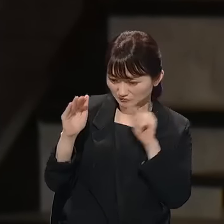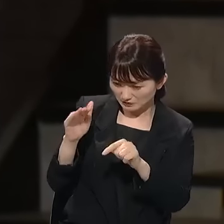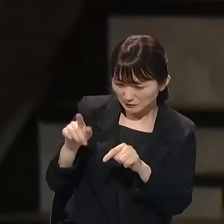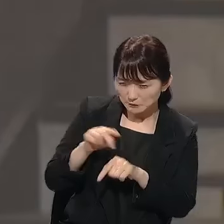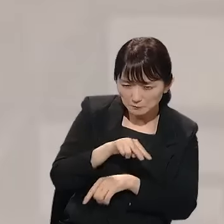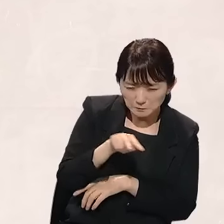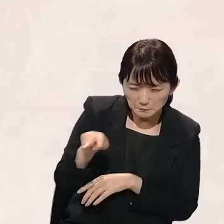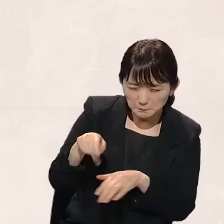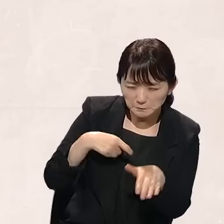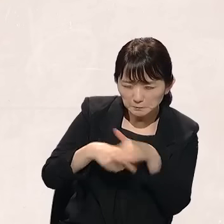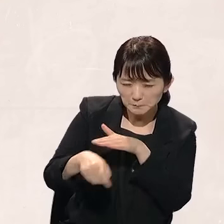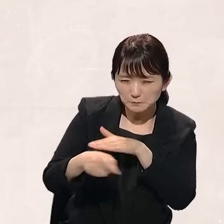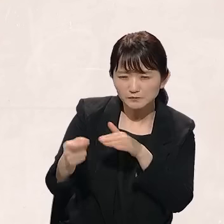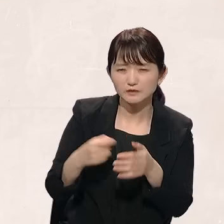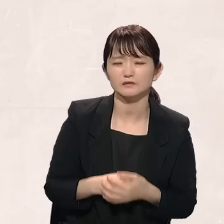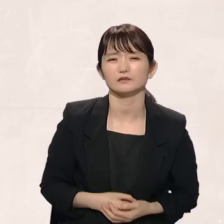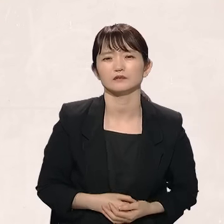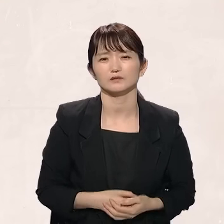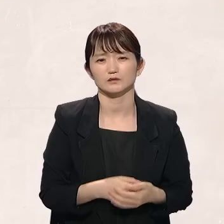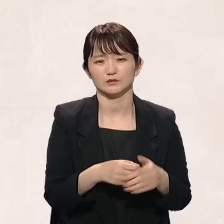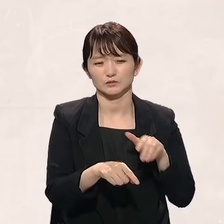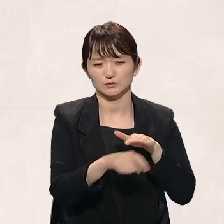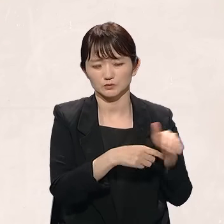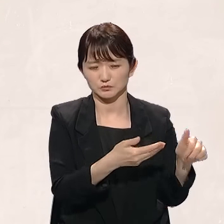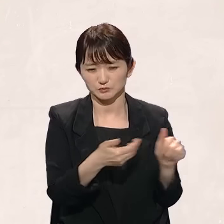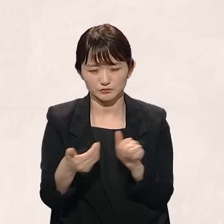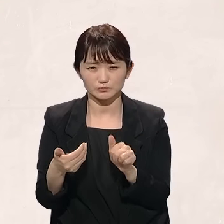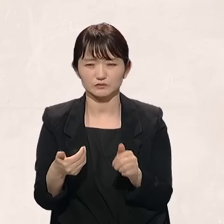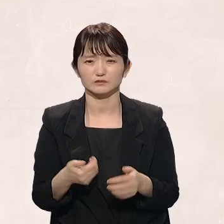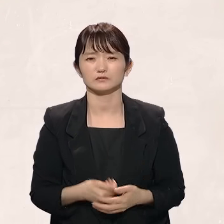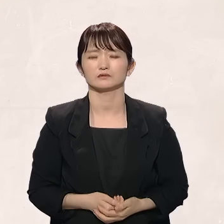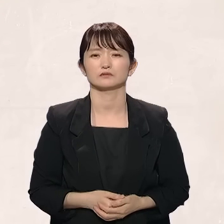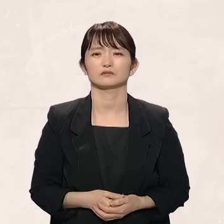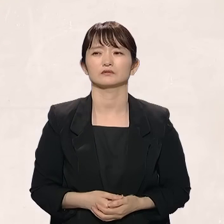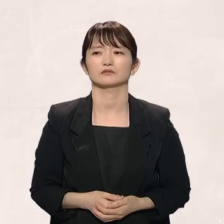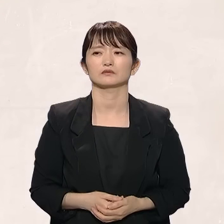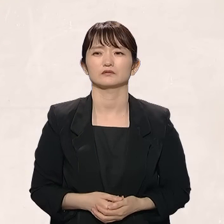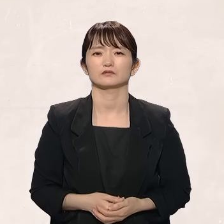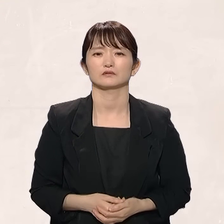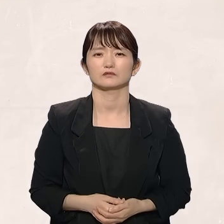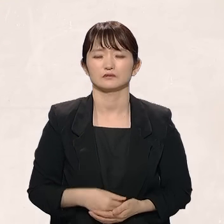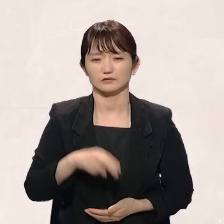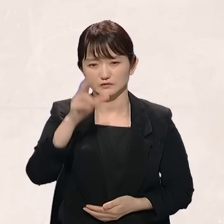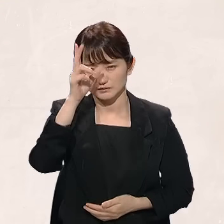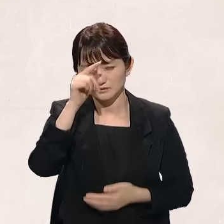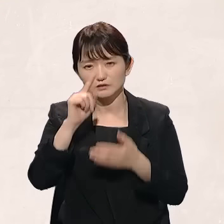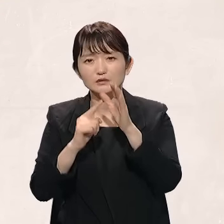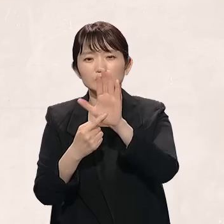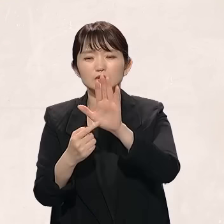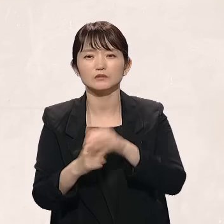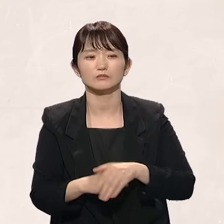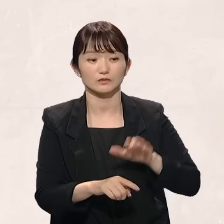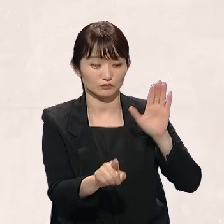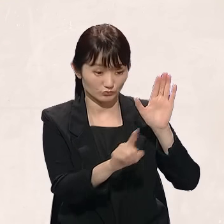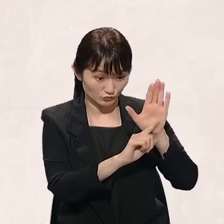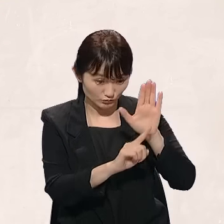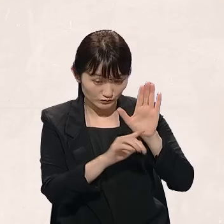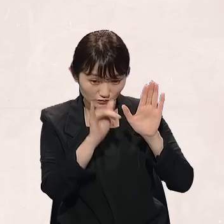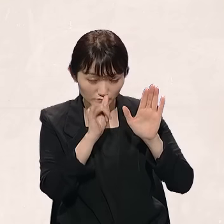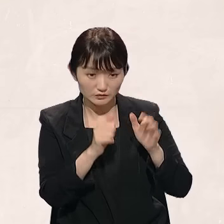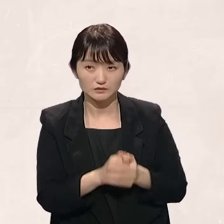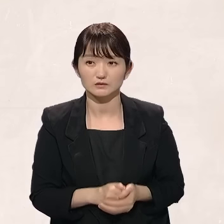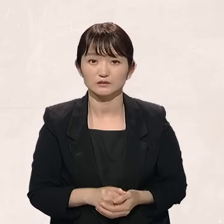이제 도둑을 갖다 끌어들인 거죠. 그리고 이제 지금 경찰에서 하는 얘기가 수배가 되어 있다라고 하는데 그러면 사실은 저게